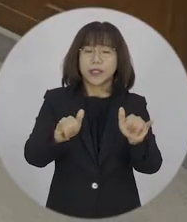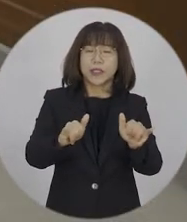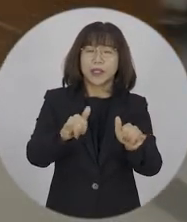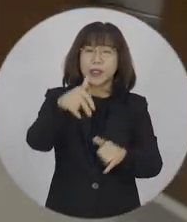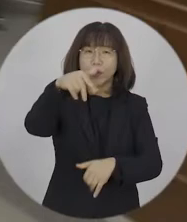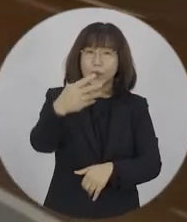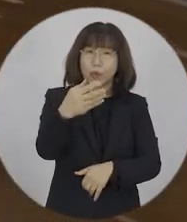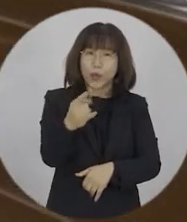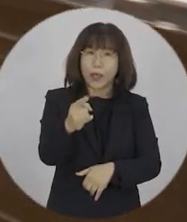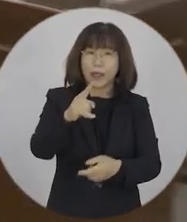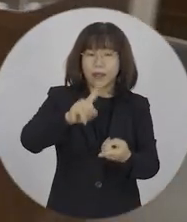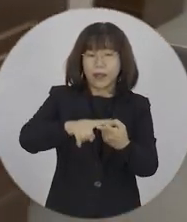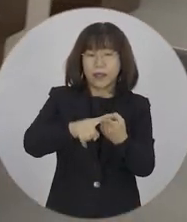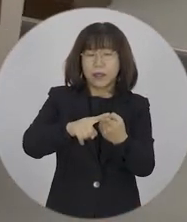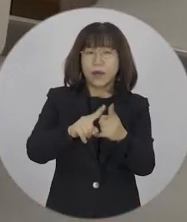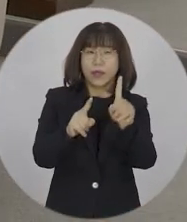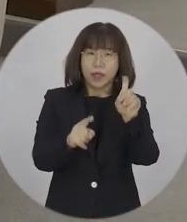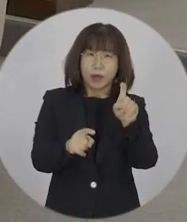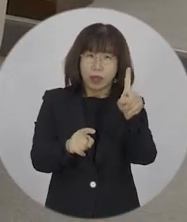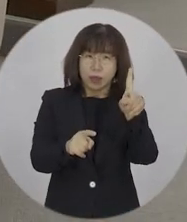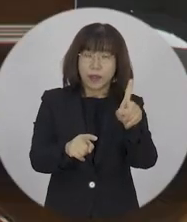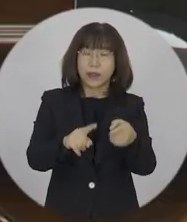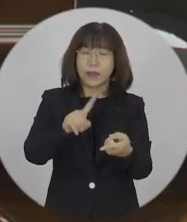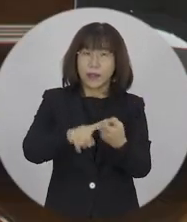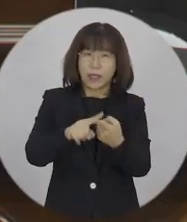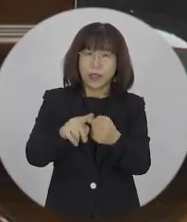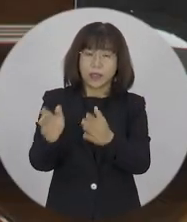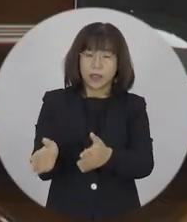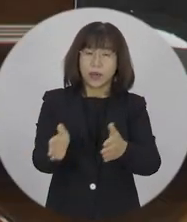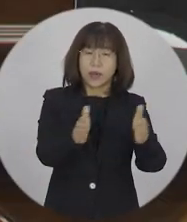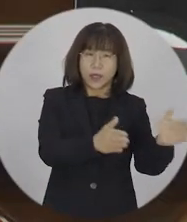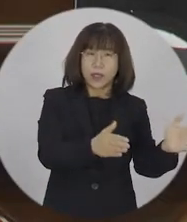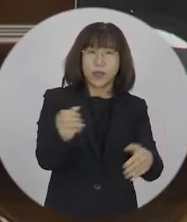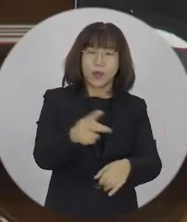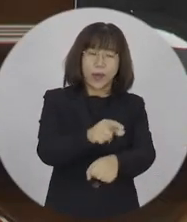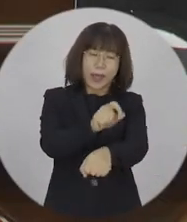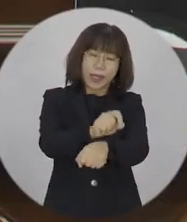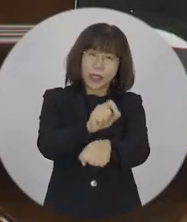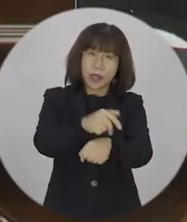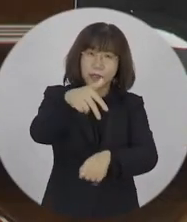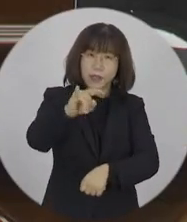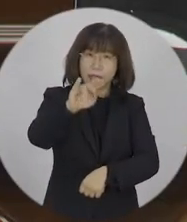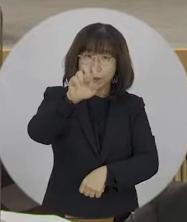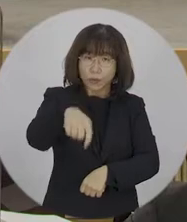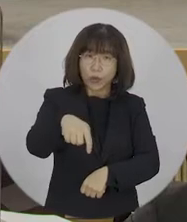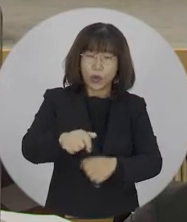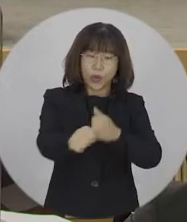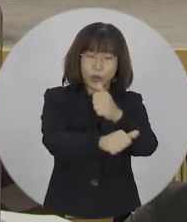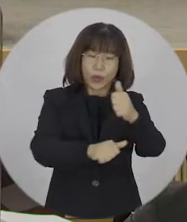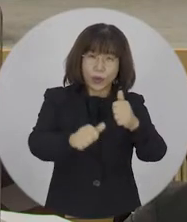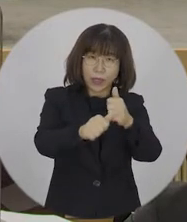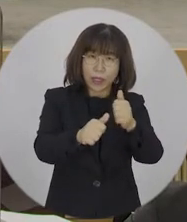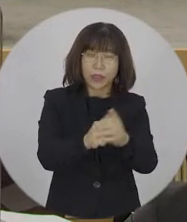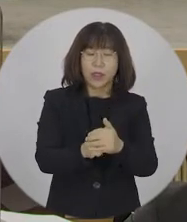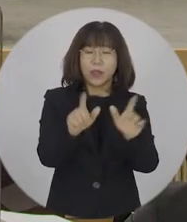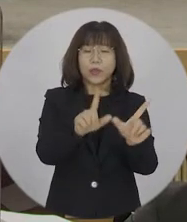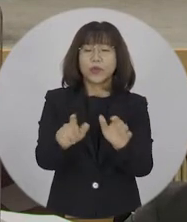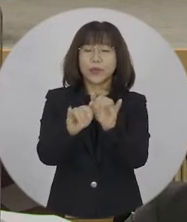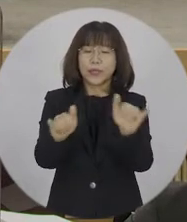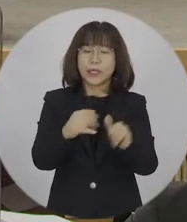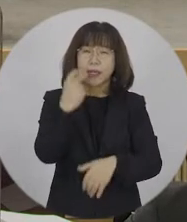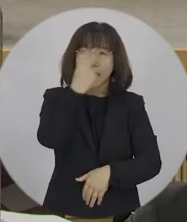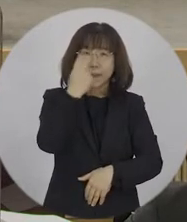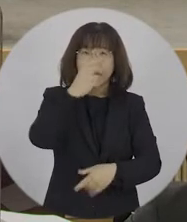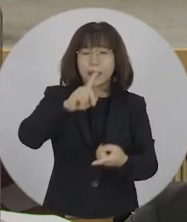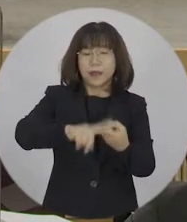조례 바라네 관한 조례안 등 11건 을 의결했습니다 또 행정 재무 위원회에서는 서울특별시 강서구